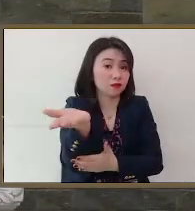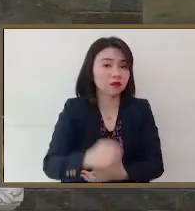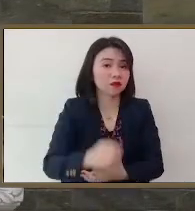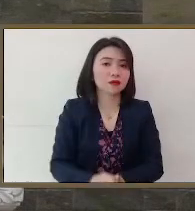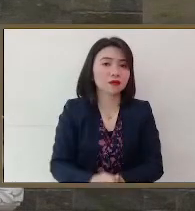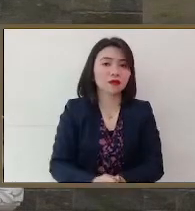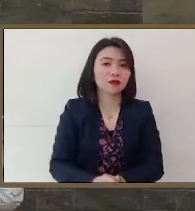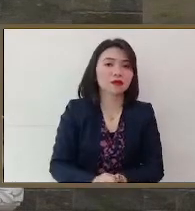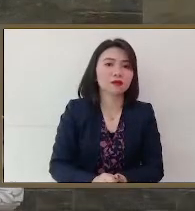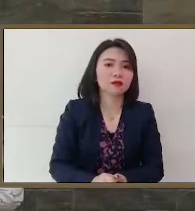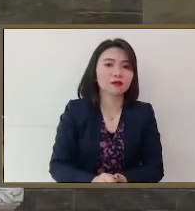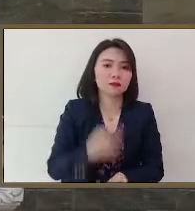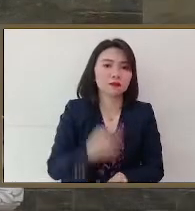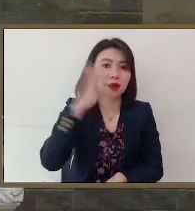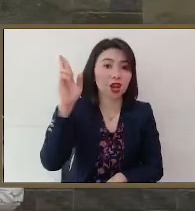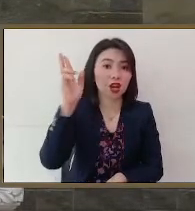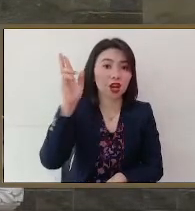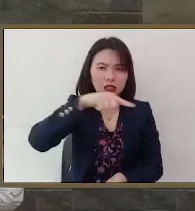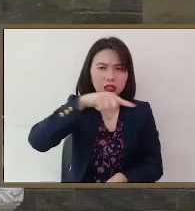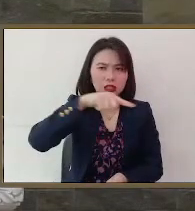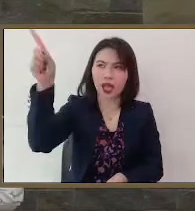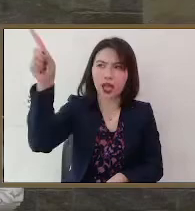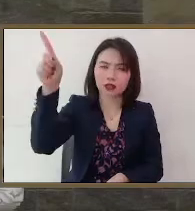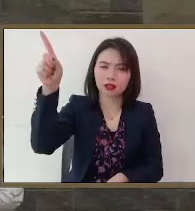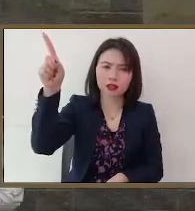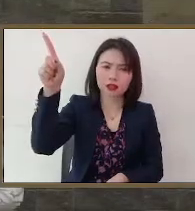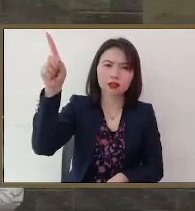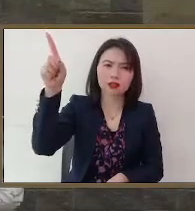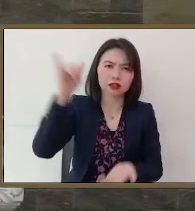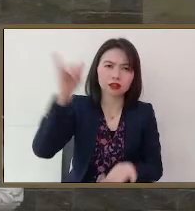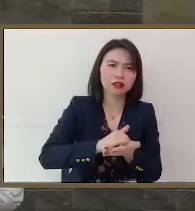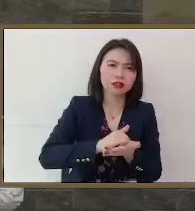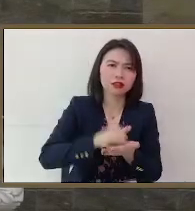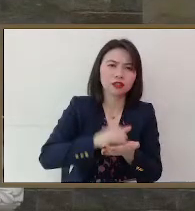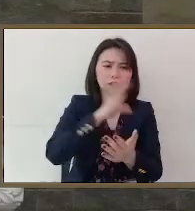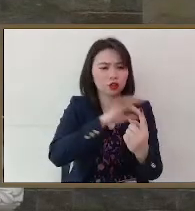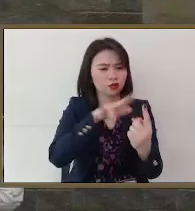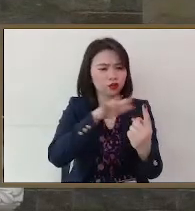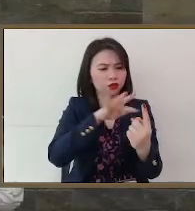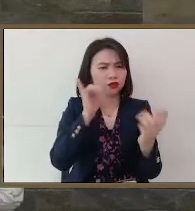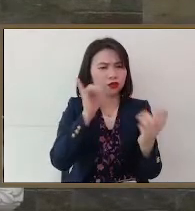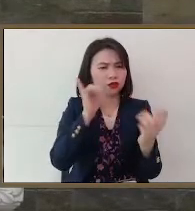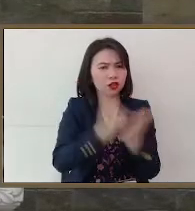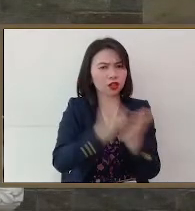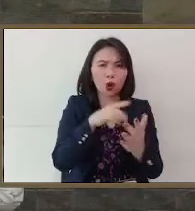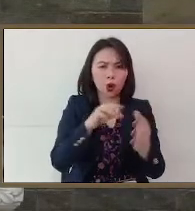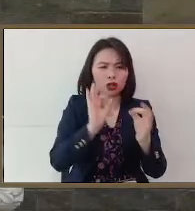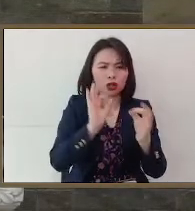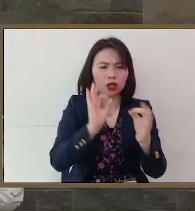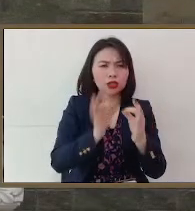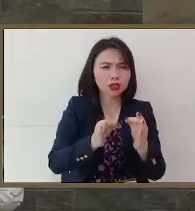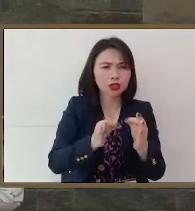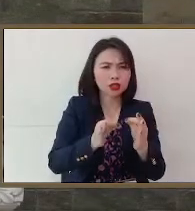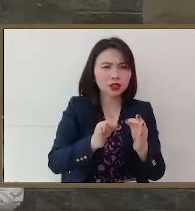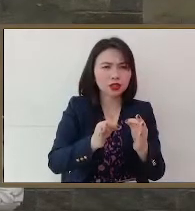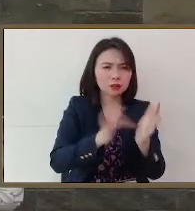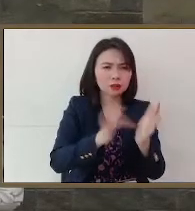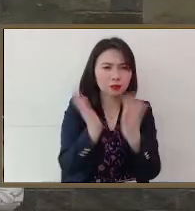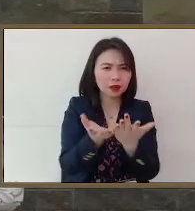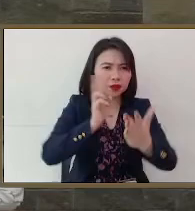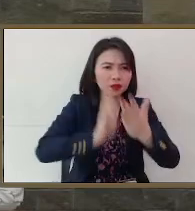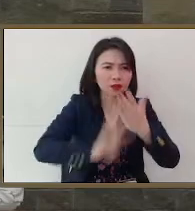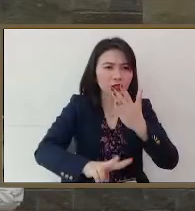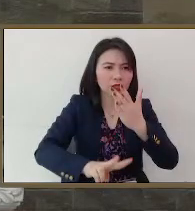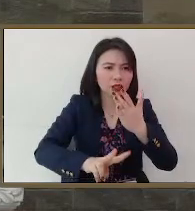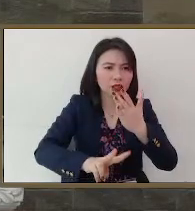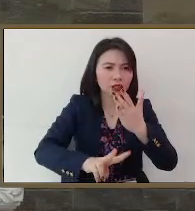You better check that. You better consider that. Sino ang nag-i-interpret ng scriptures, ng Bible, ng Word